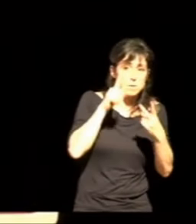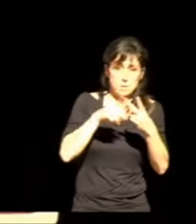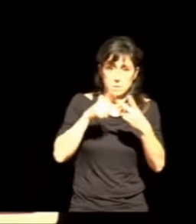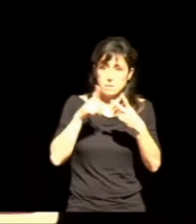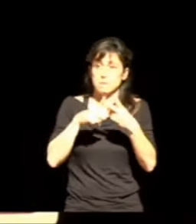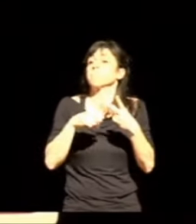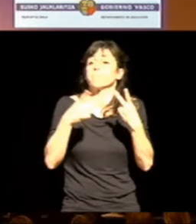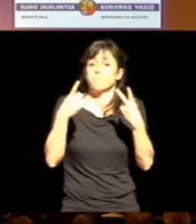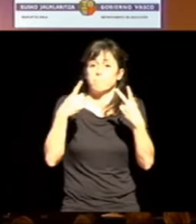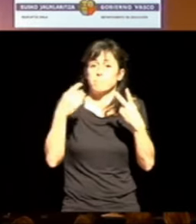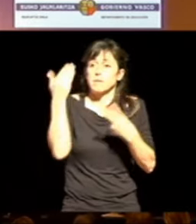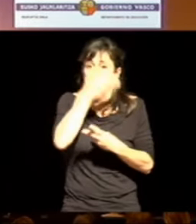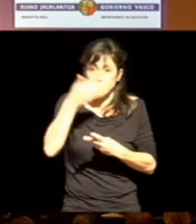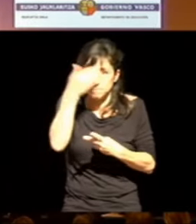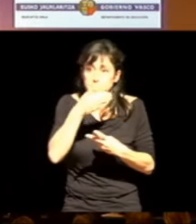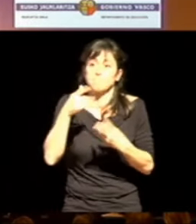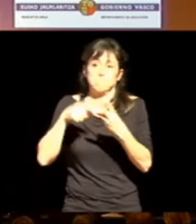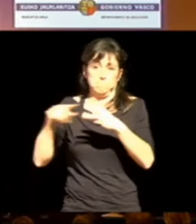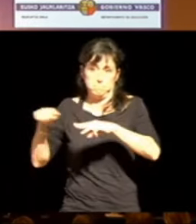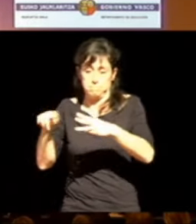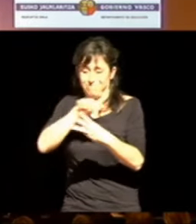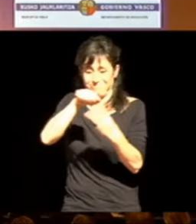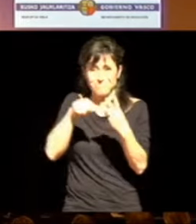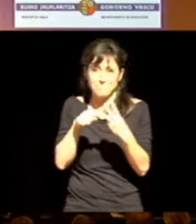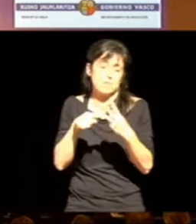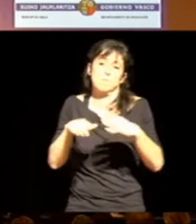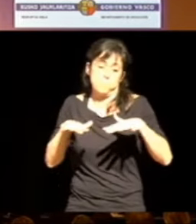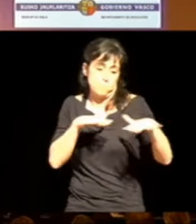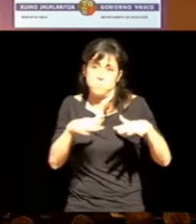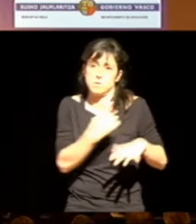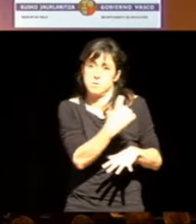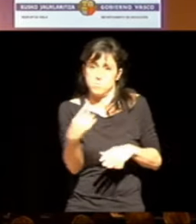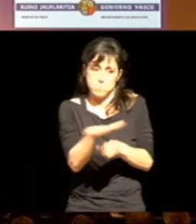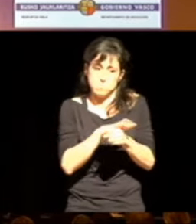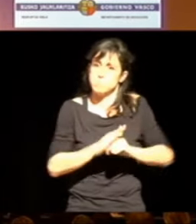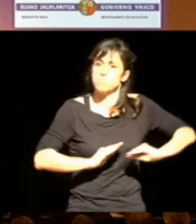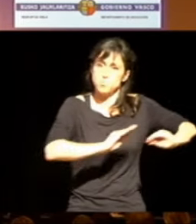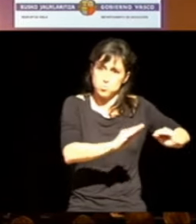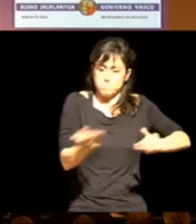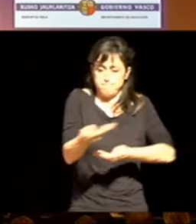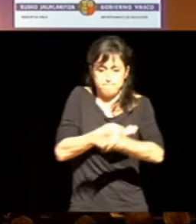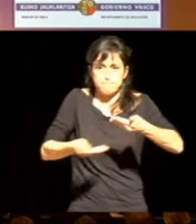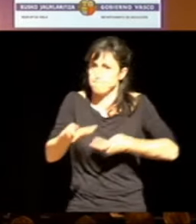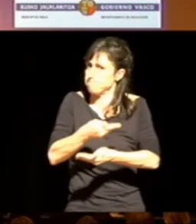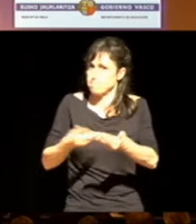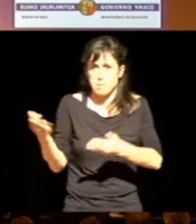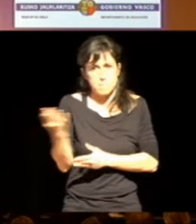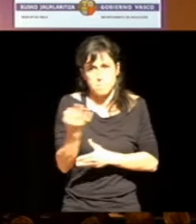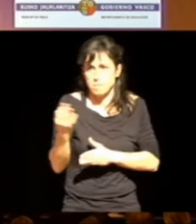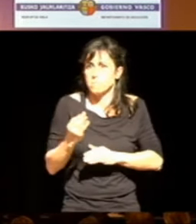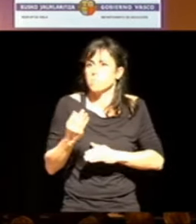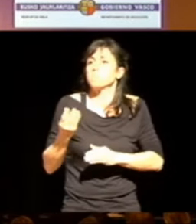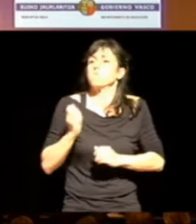bai? Funtsezko eragileak dira, bakoitza bere eremuan, bakoitzak badekore bere